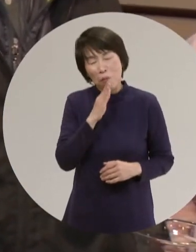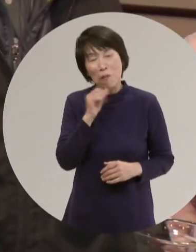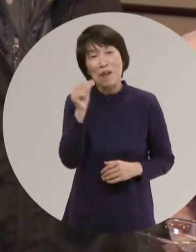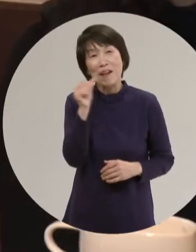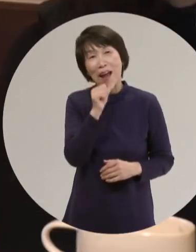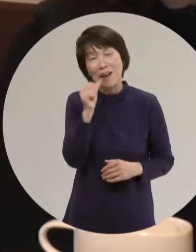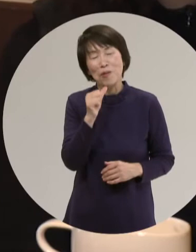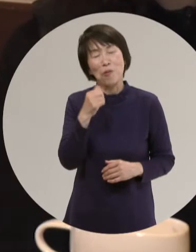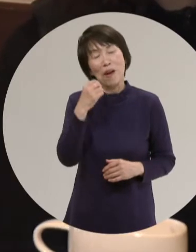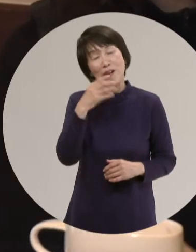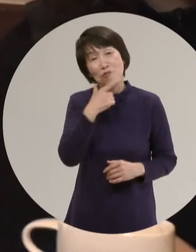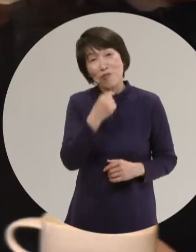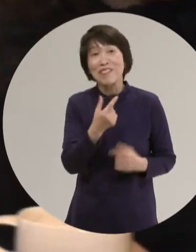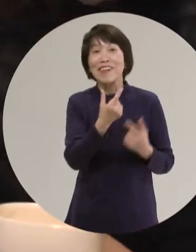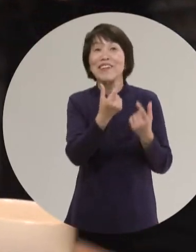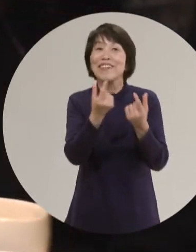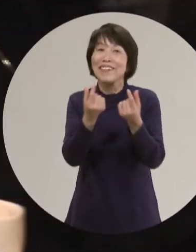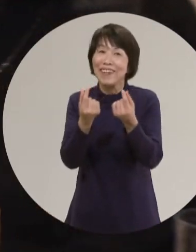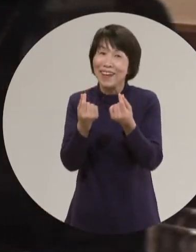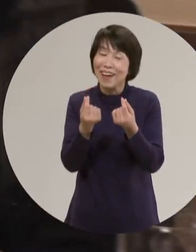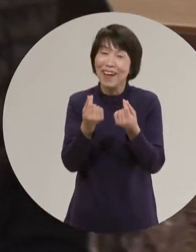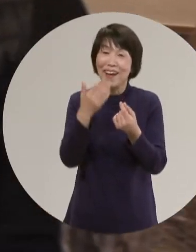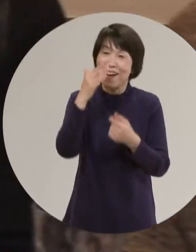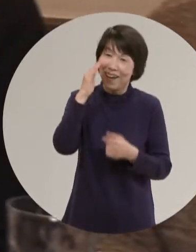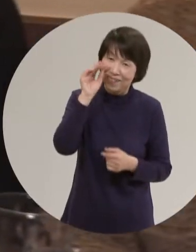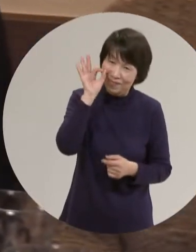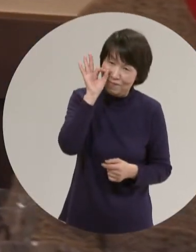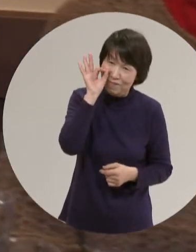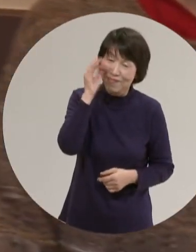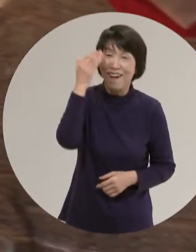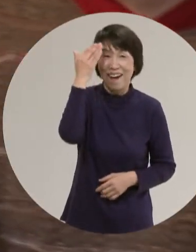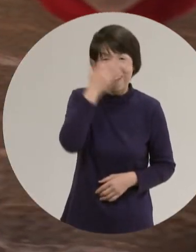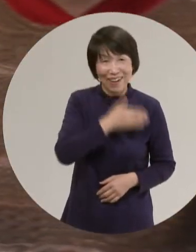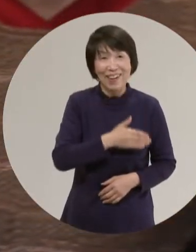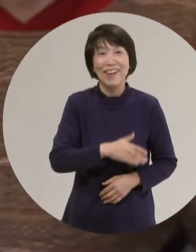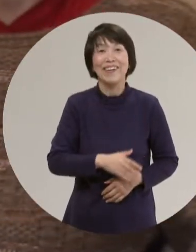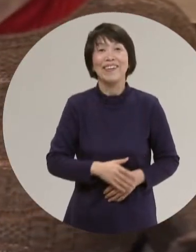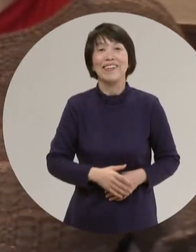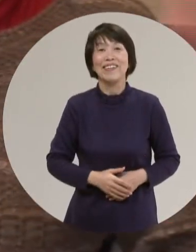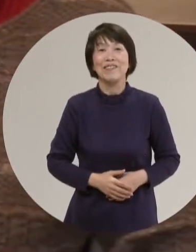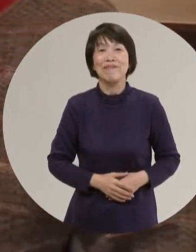ん本当にガイドがお好きなんですね。